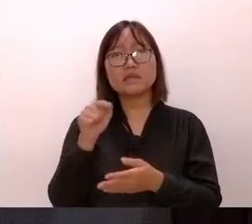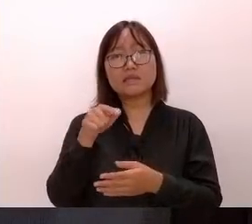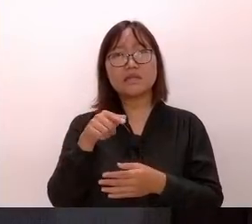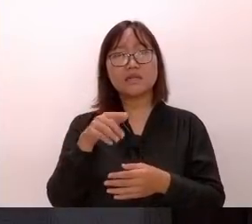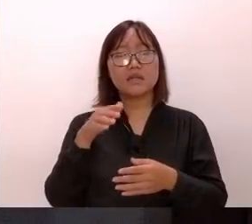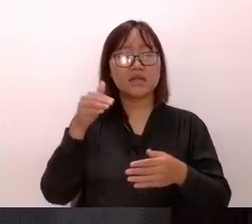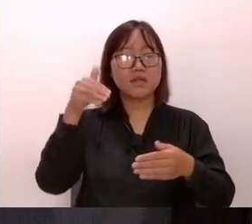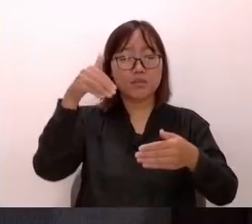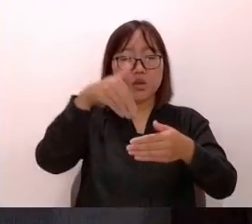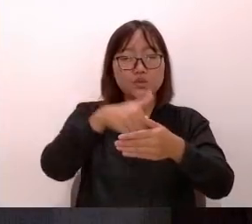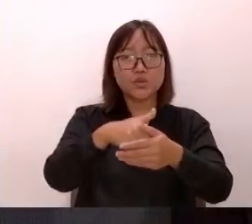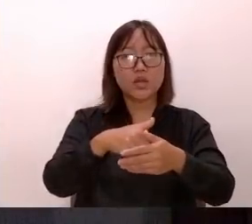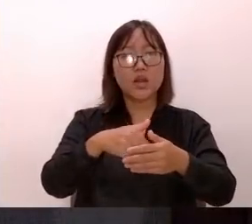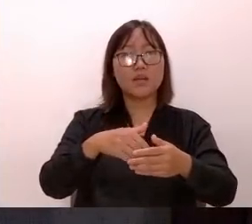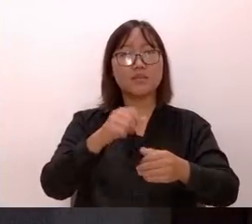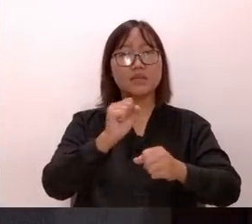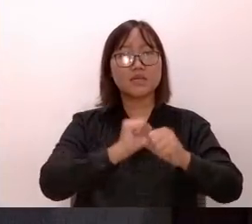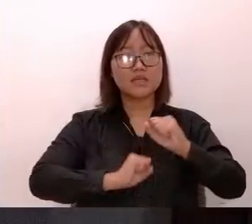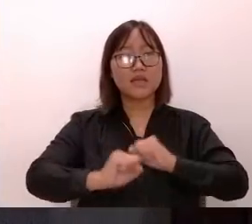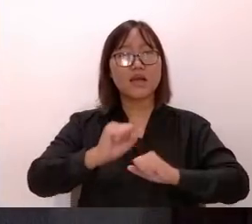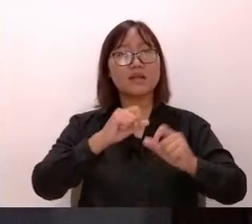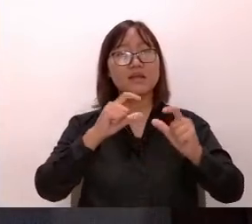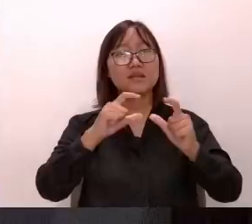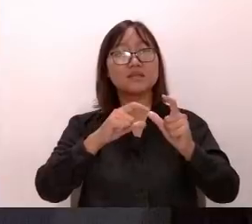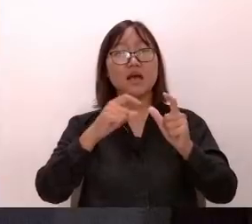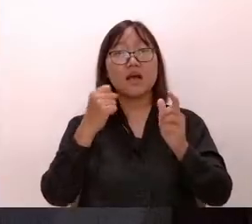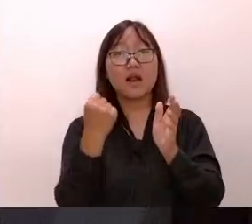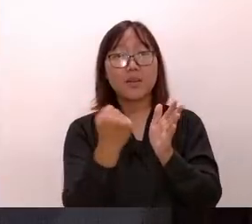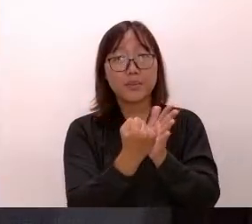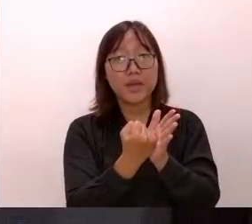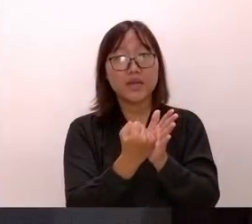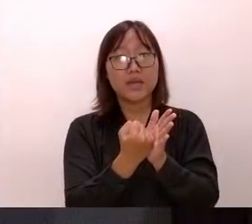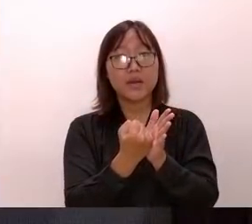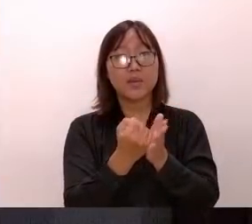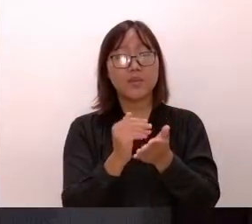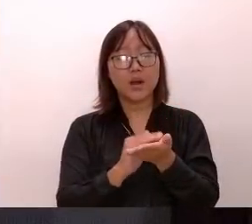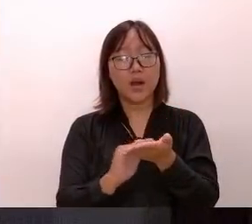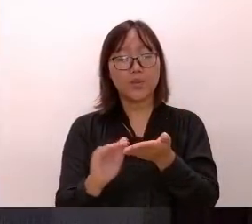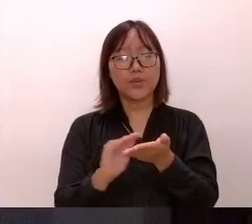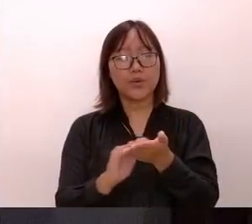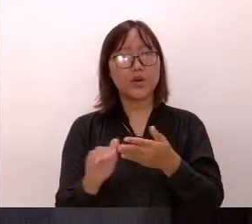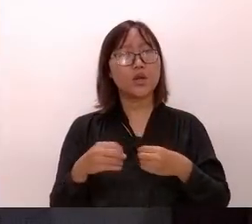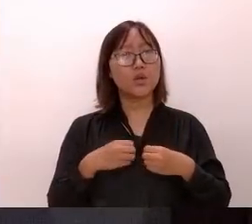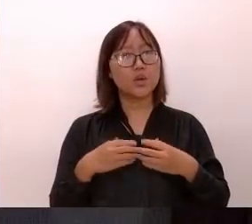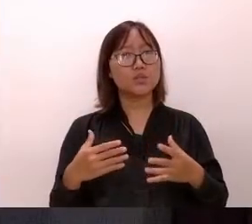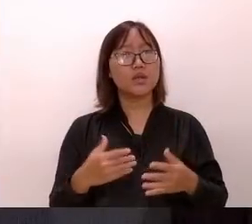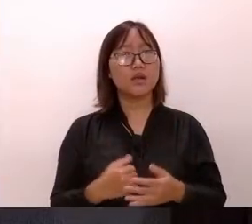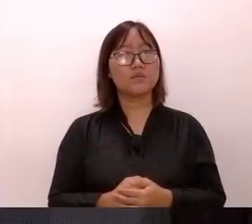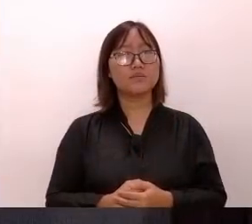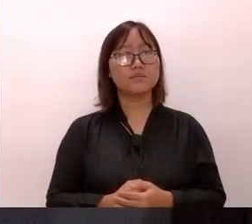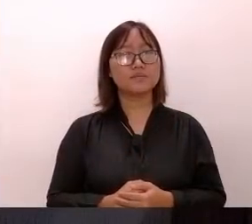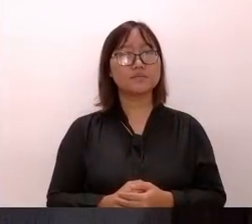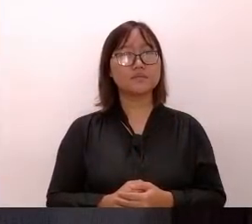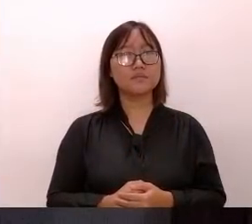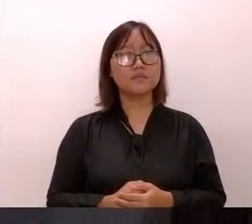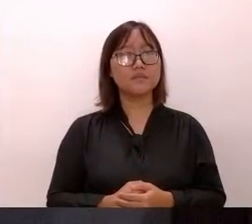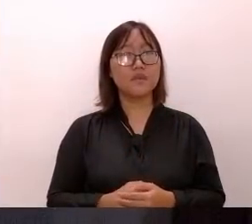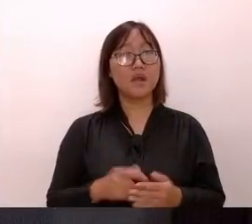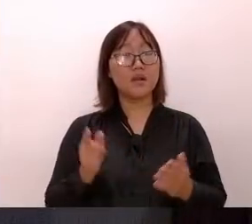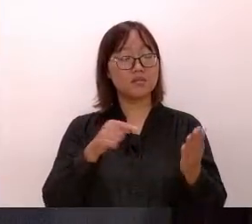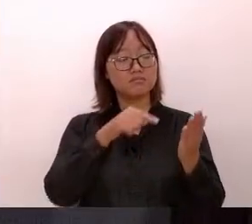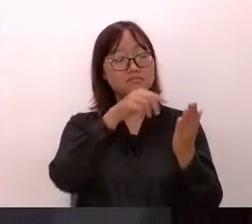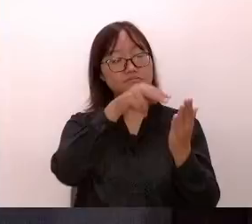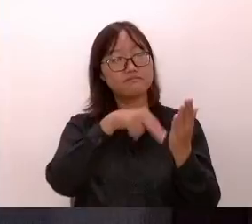harian Santa Faustina nomor 699 ditulis demikian putriku katakan